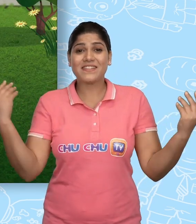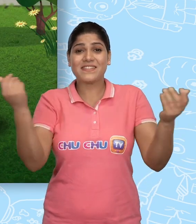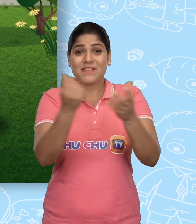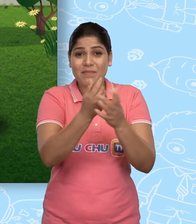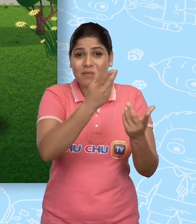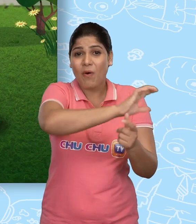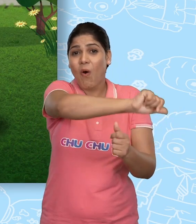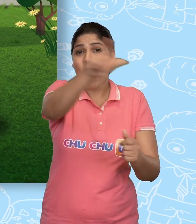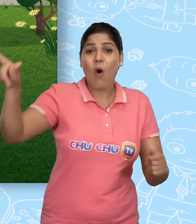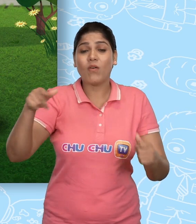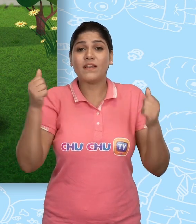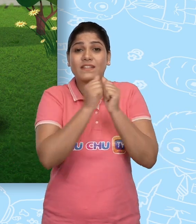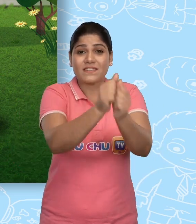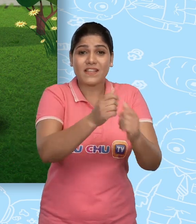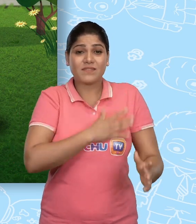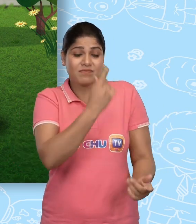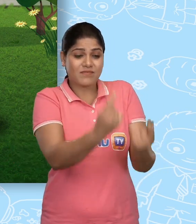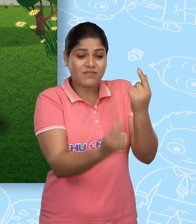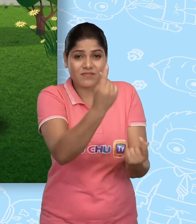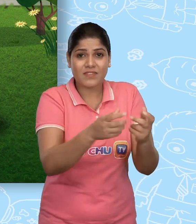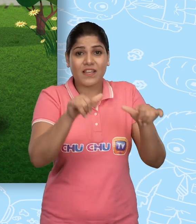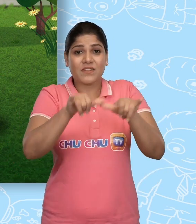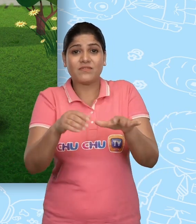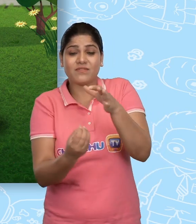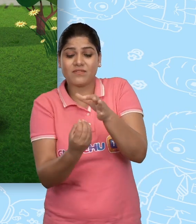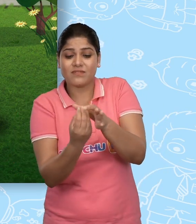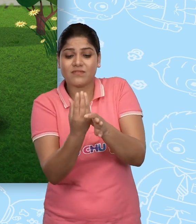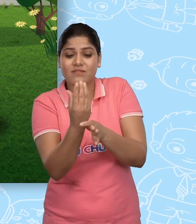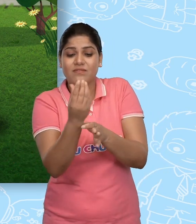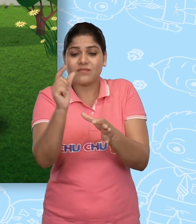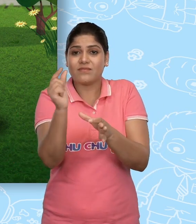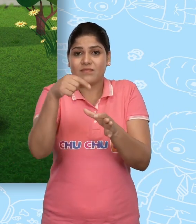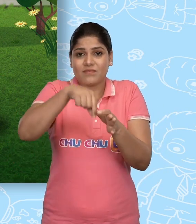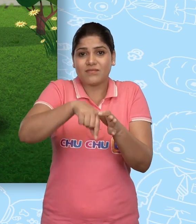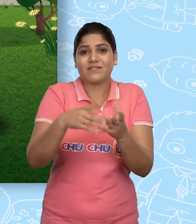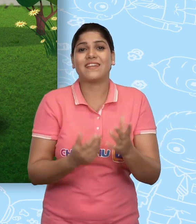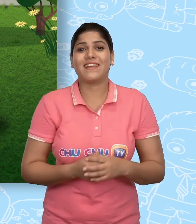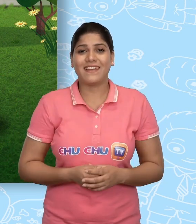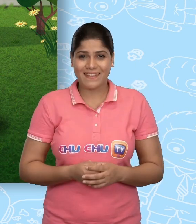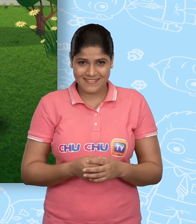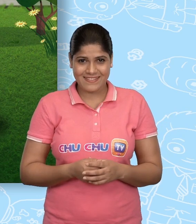फिर सब लोग एक साथ बगीचे में आए और वहाँ एक बीज उगाया।